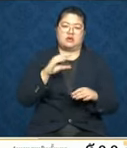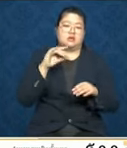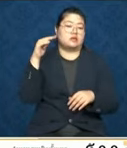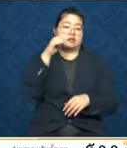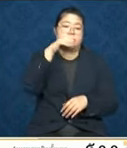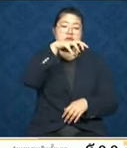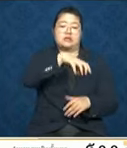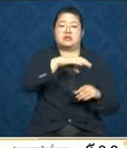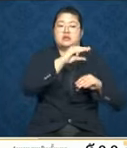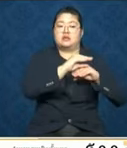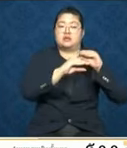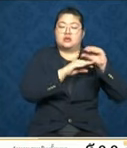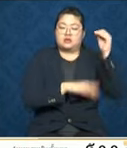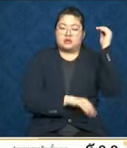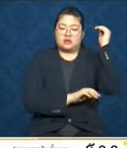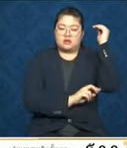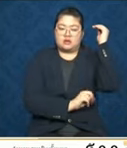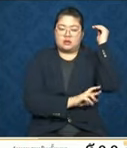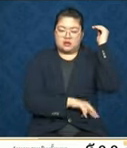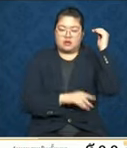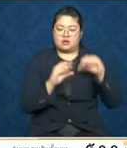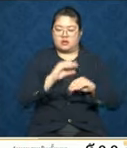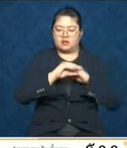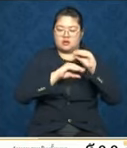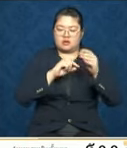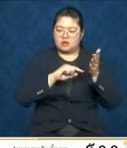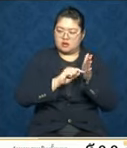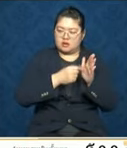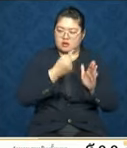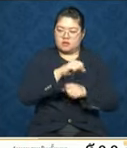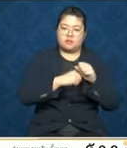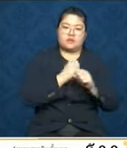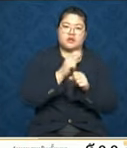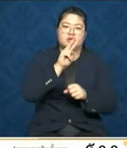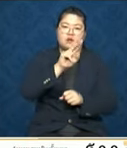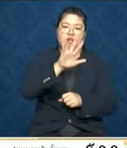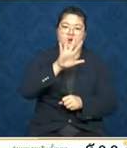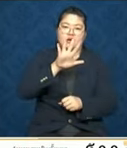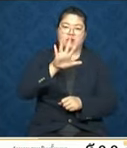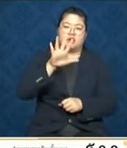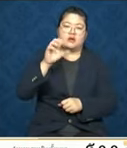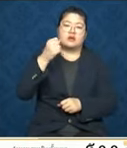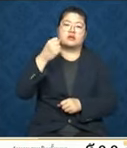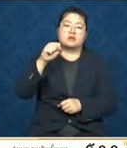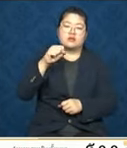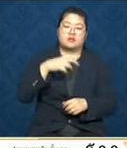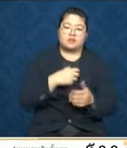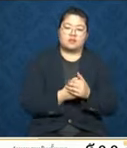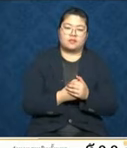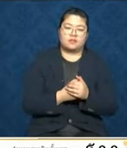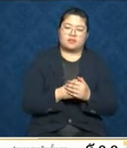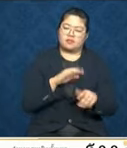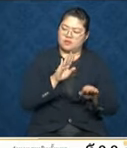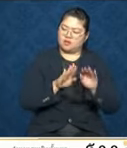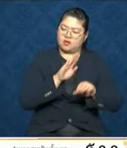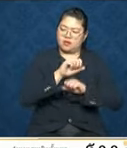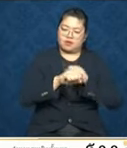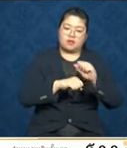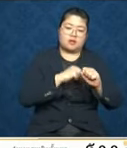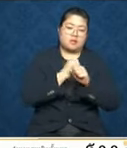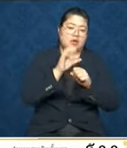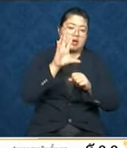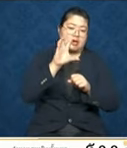วาสสร้างครั้งแรกเมื่อปีพ.ศ.2510หรือ56-57ปีที่แล้วนะครับ